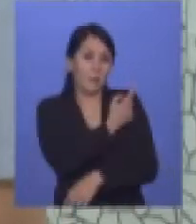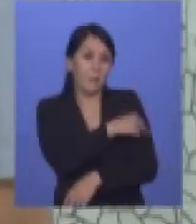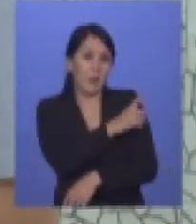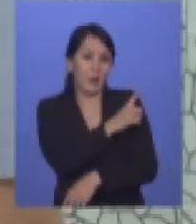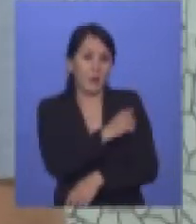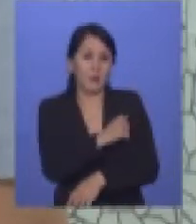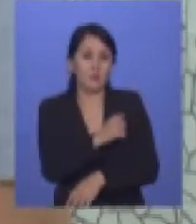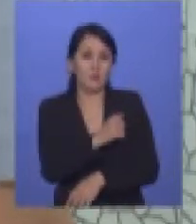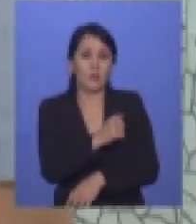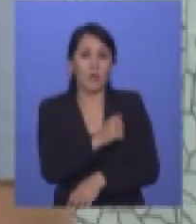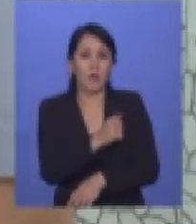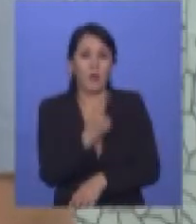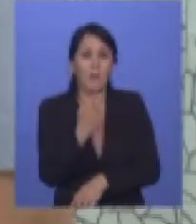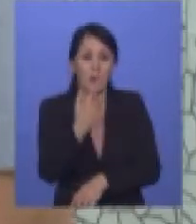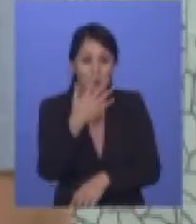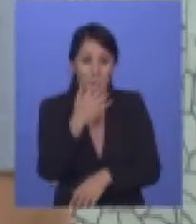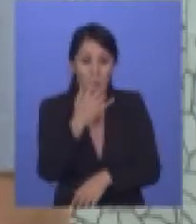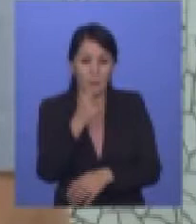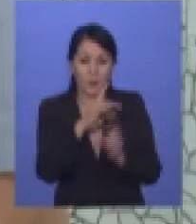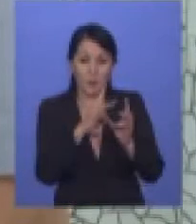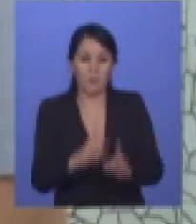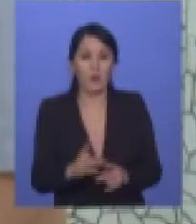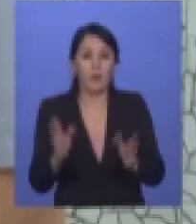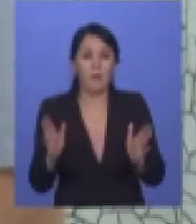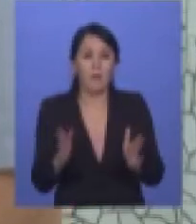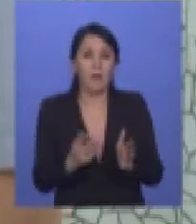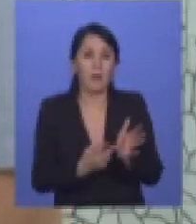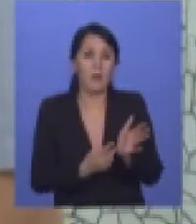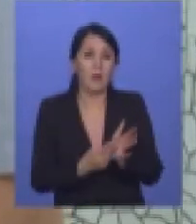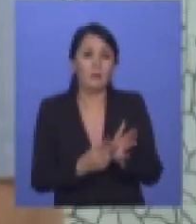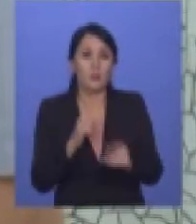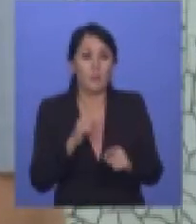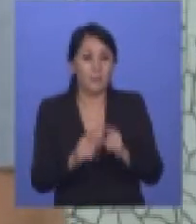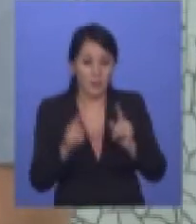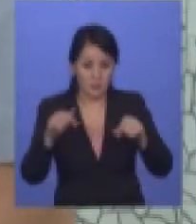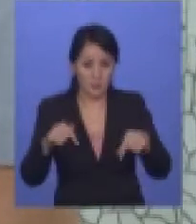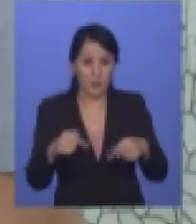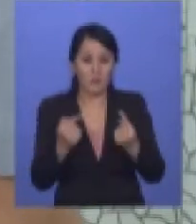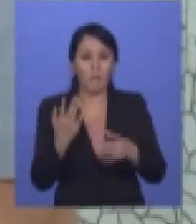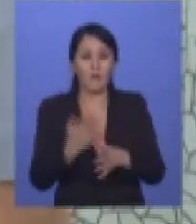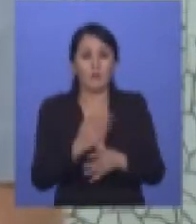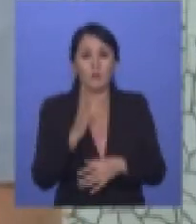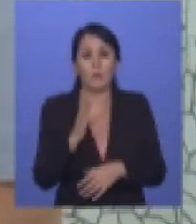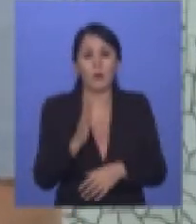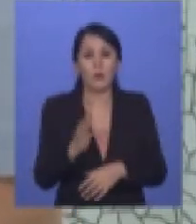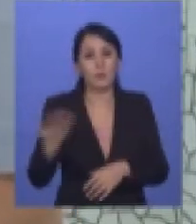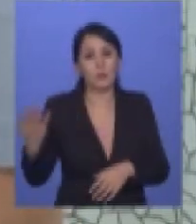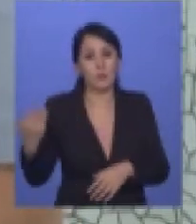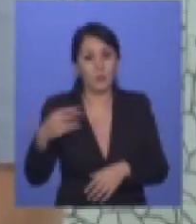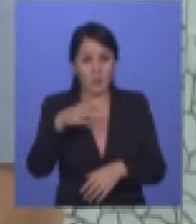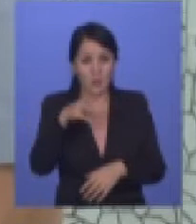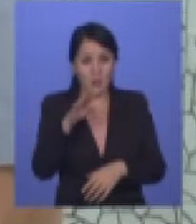әдістер минималды жарақат пен инвазивтілігі науқасқа операциядан кейін тезірек қалпына келуге мүмкіндік береді. Бұрын